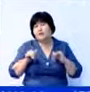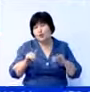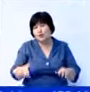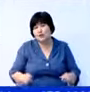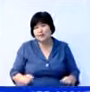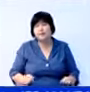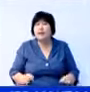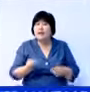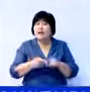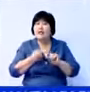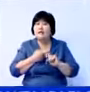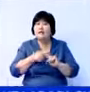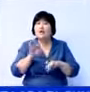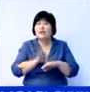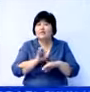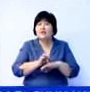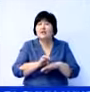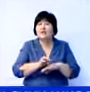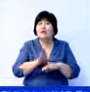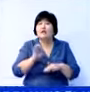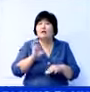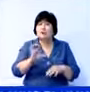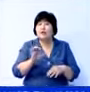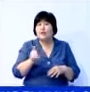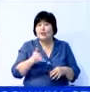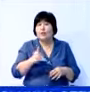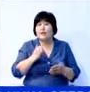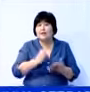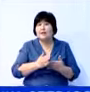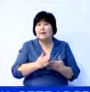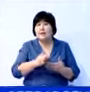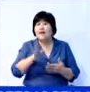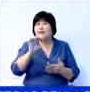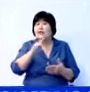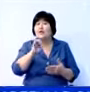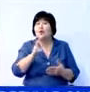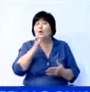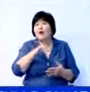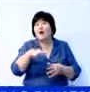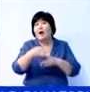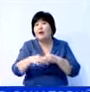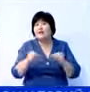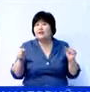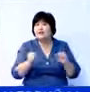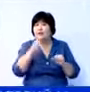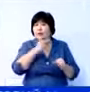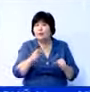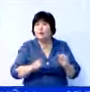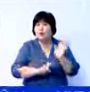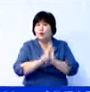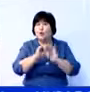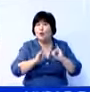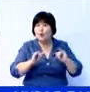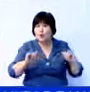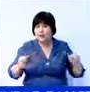предосторожности. Это вирусная инфекция. Вирусная инфекция у нас имеет сезонность. Осенне-зимний период идет рост